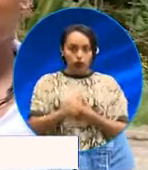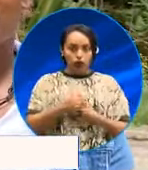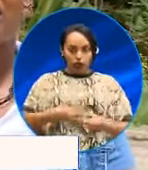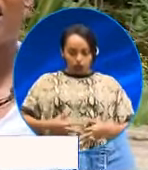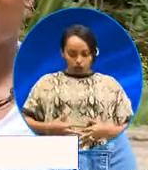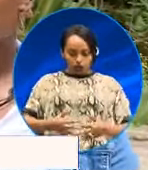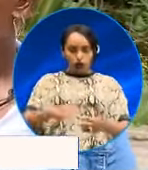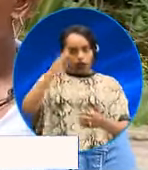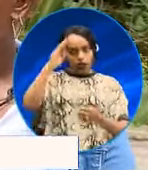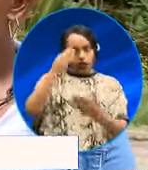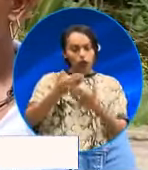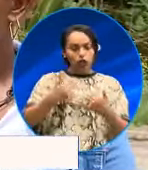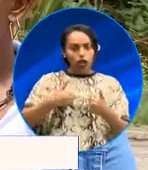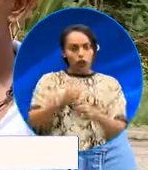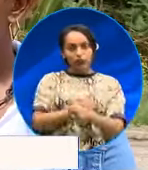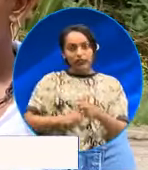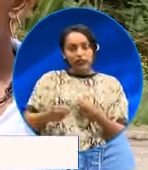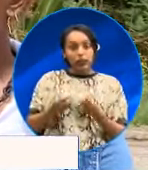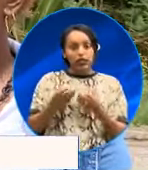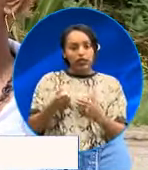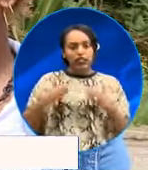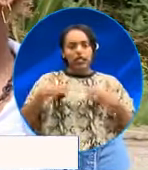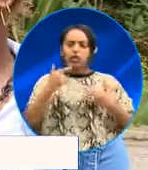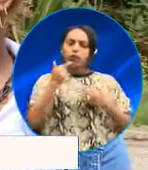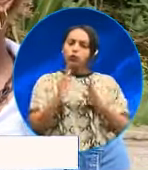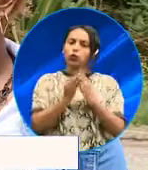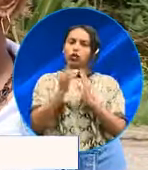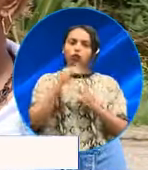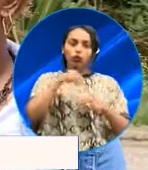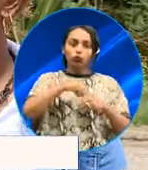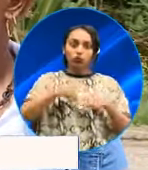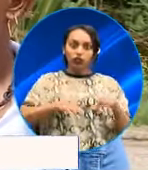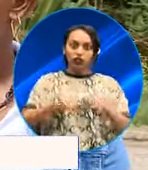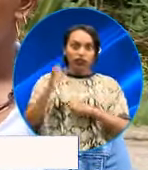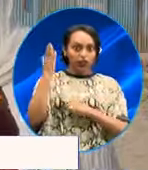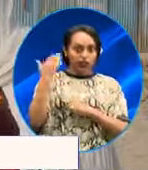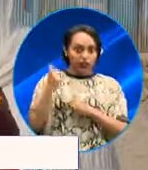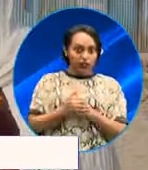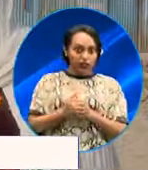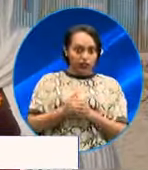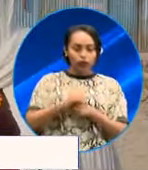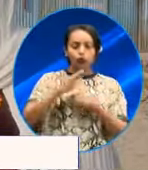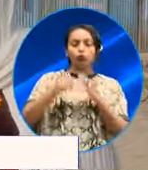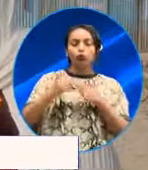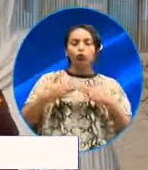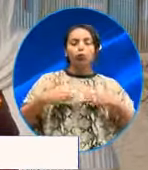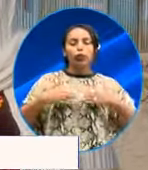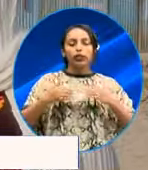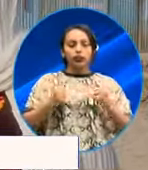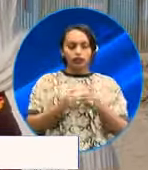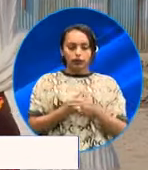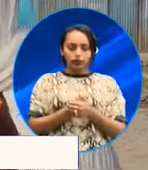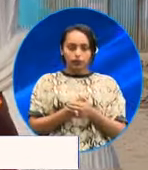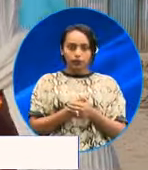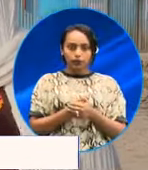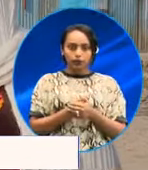ለነፍሰ ጡር ልጅ ላላቸው ቅድሚያ እየተሰጠ ደስ በሚል ሁኔታ ነበር ምርጫው እየተካሄደ የነበረው። ሁሉም ወጣትም